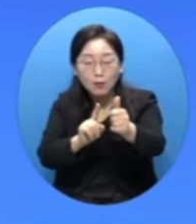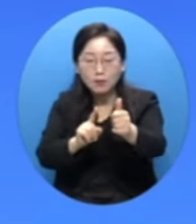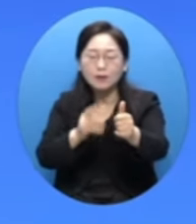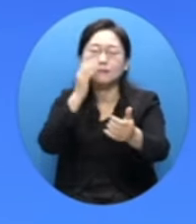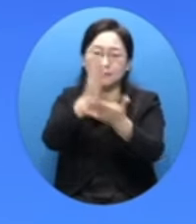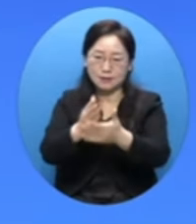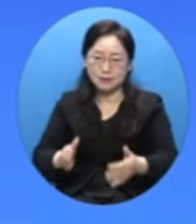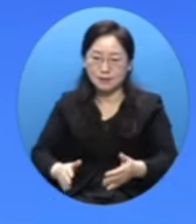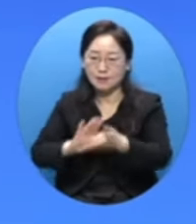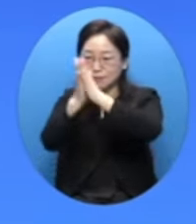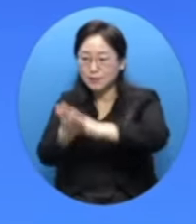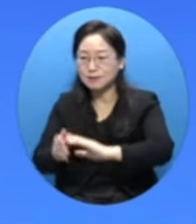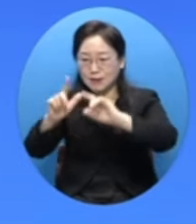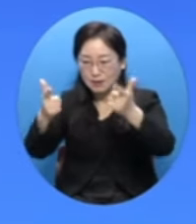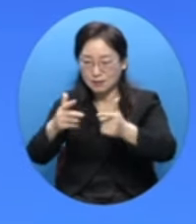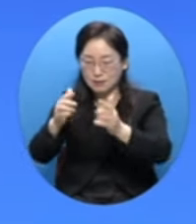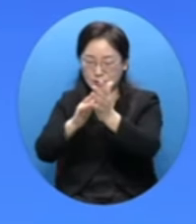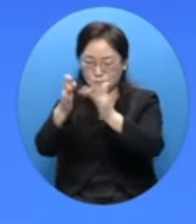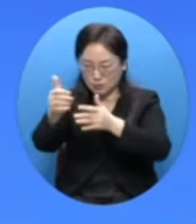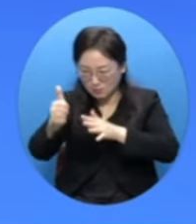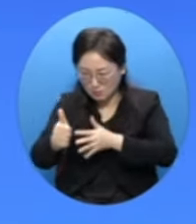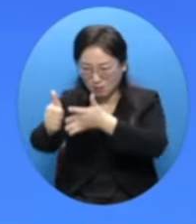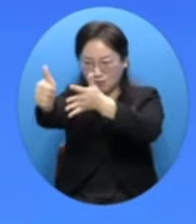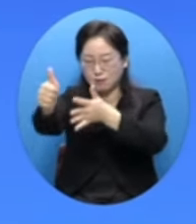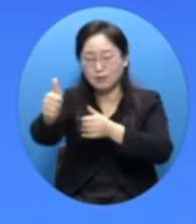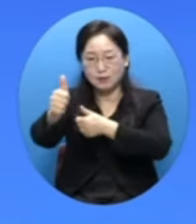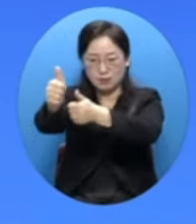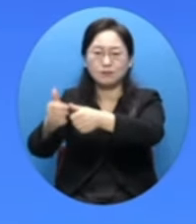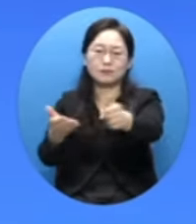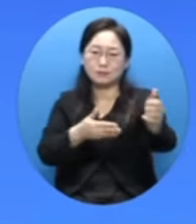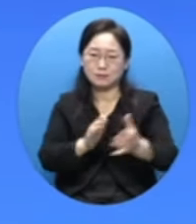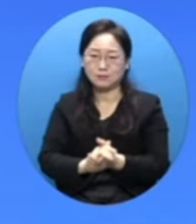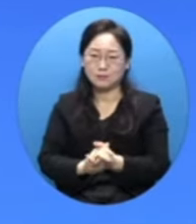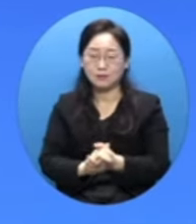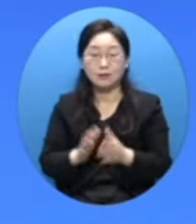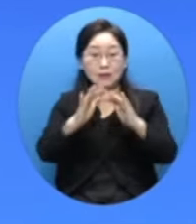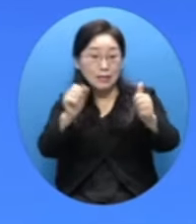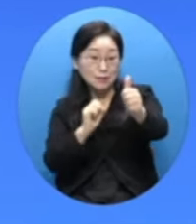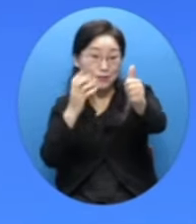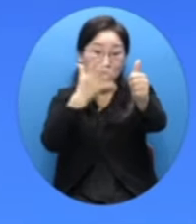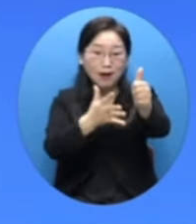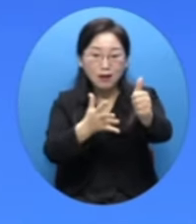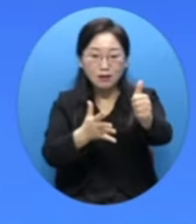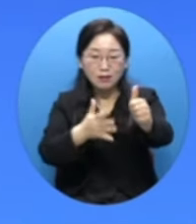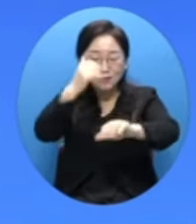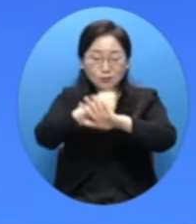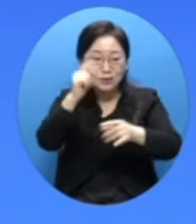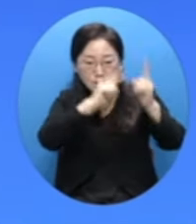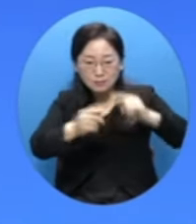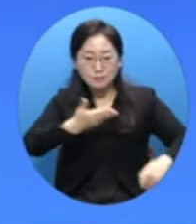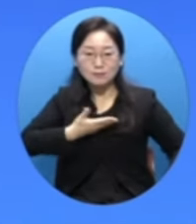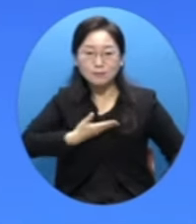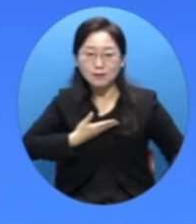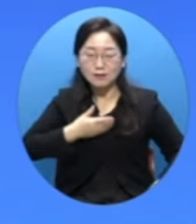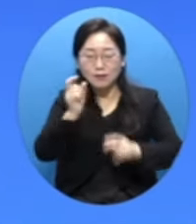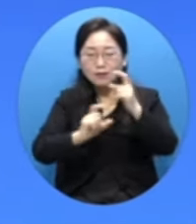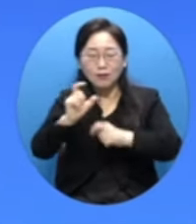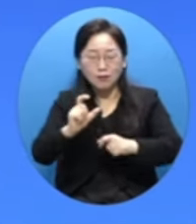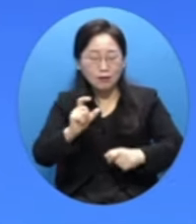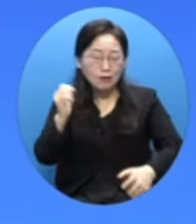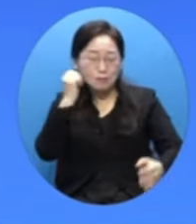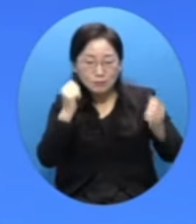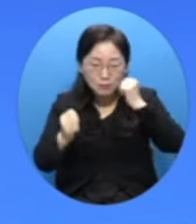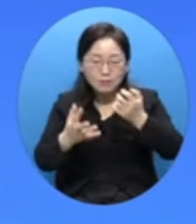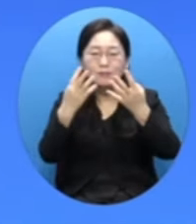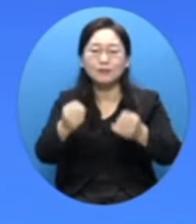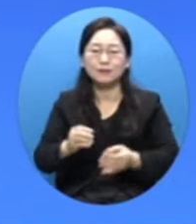변하지 않는 주님 앞에 줄을 서시기 바랍니다. 여러분, 사람 앞에 줄 섰다가 상처받고 오히려 더 큰 어려움 당하는 경우가 얼마나